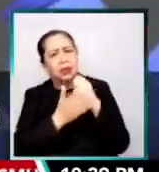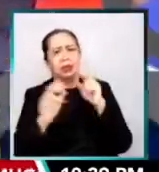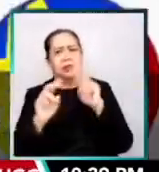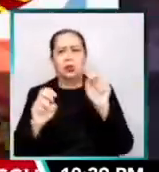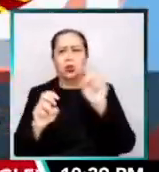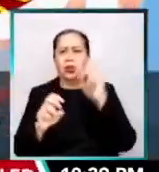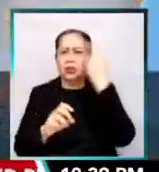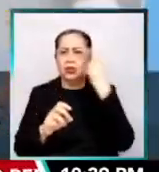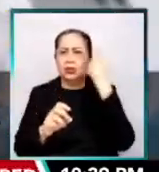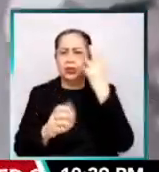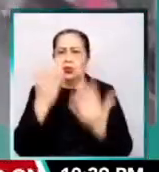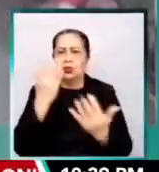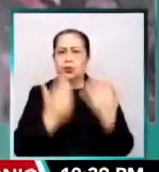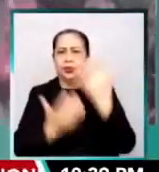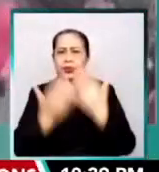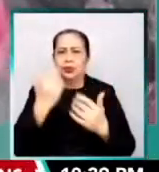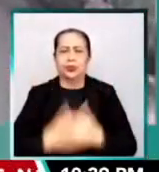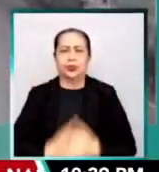apoy.